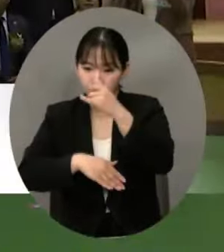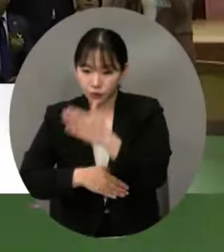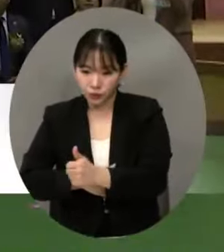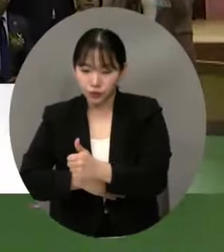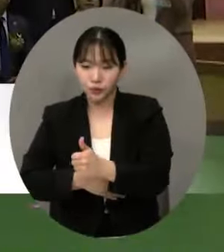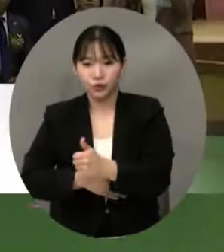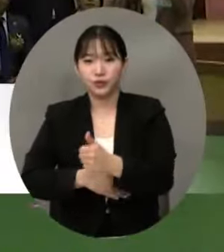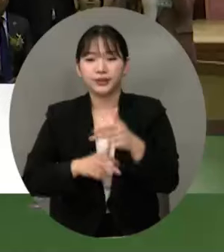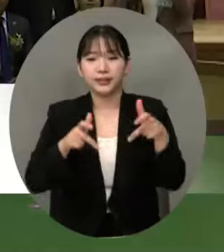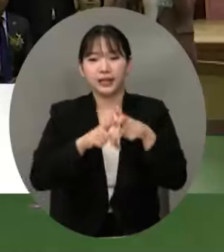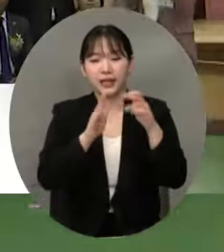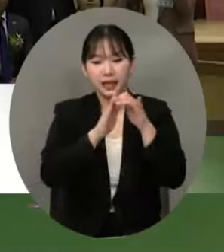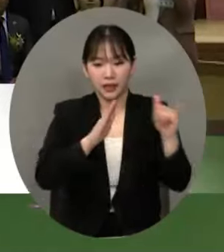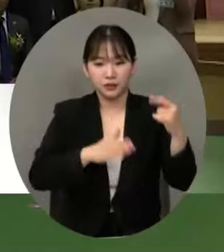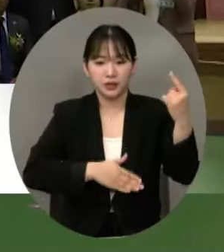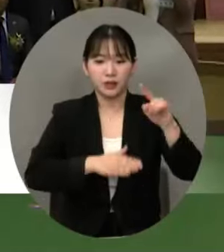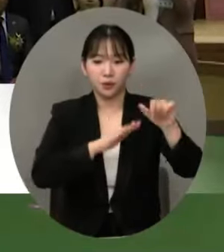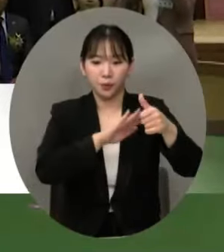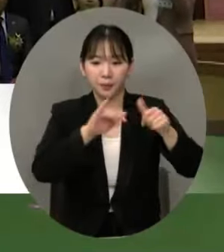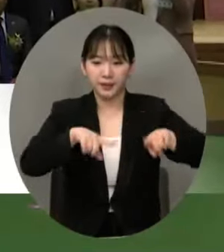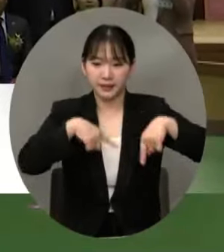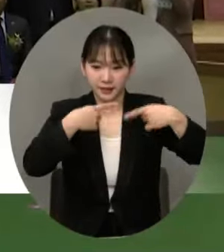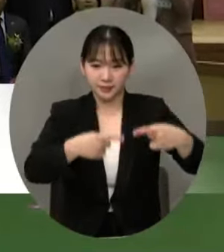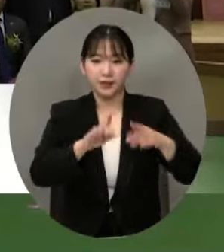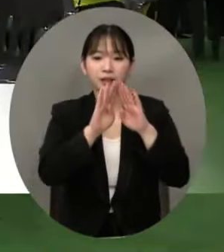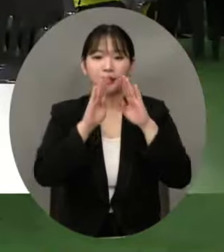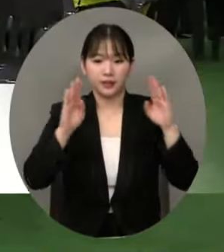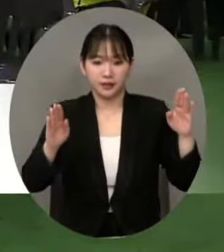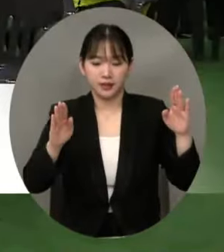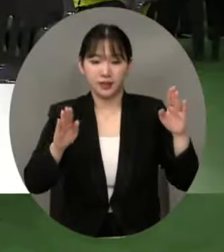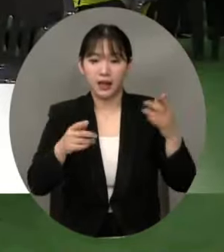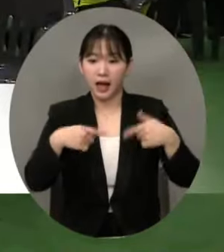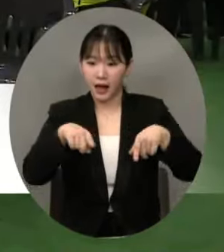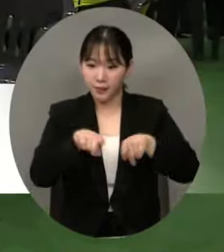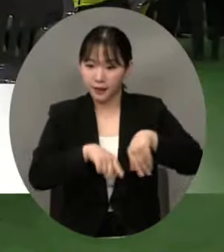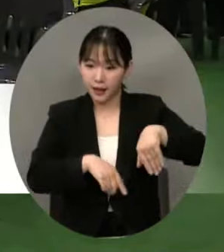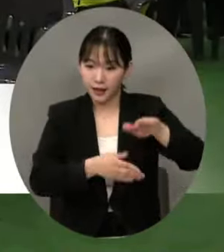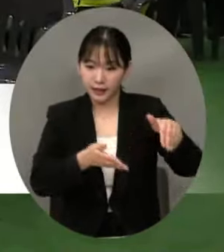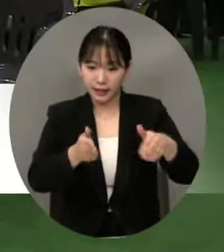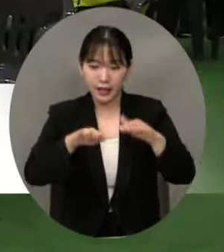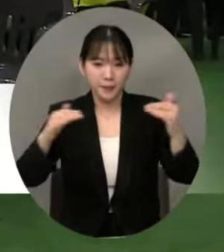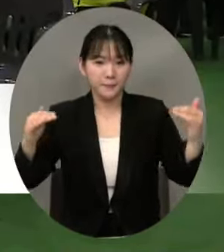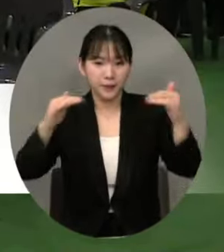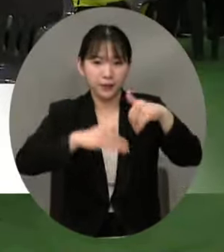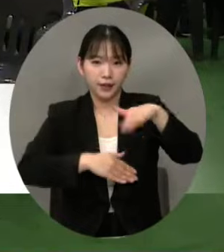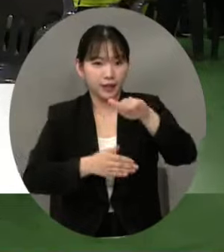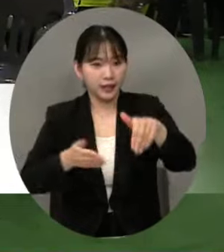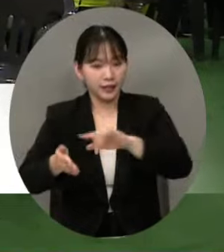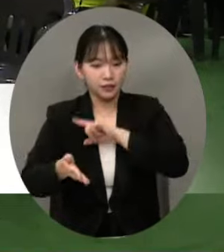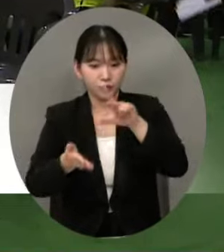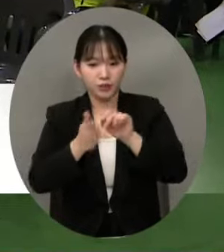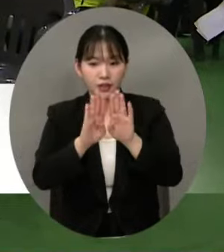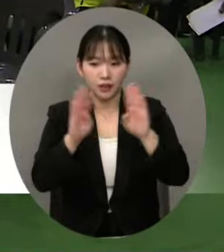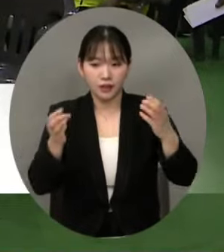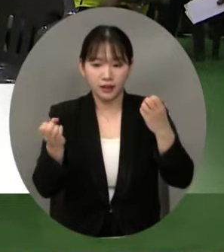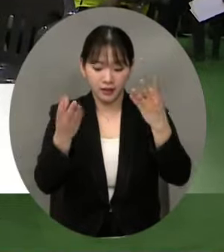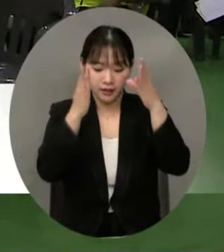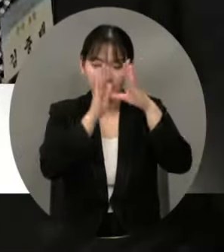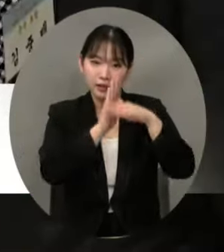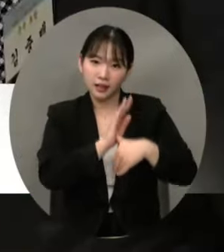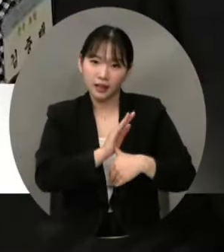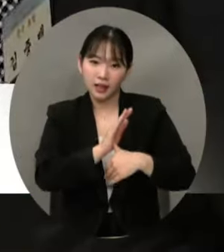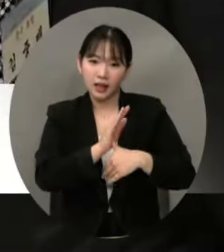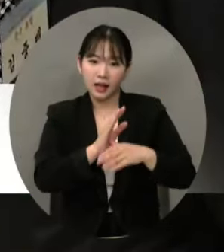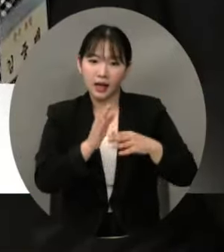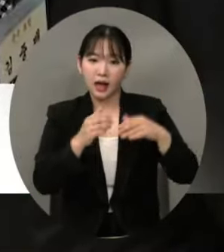가족 등 1500명이 참석하는 가운데 열렸습니다 함께하는게 평등으로 향하는 길이라 주제로 열린 기념식에서는